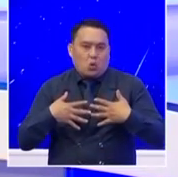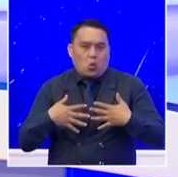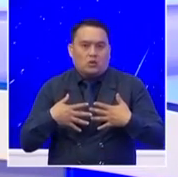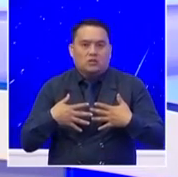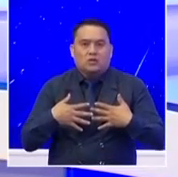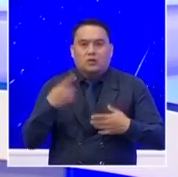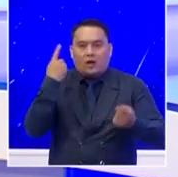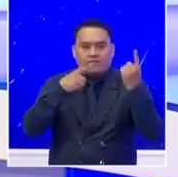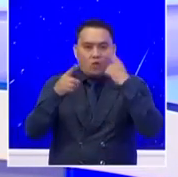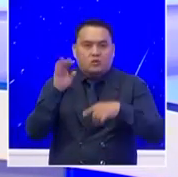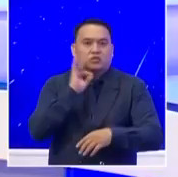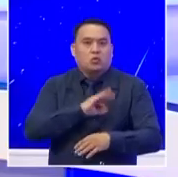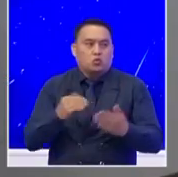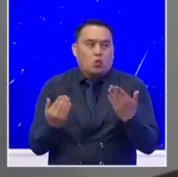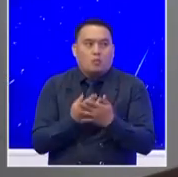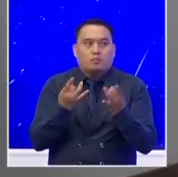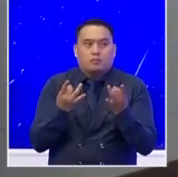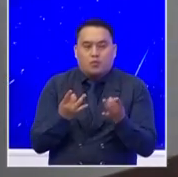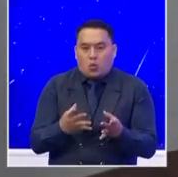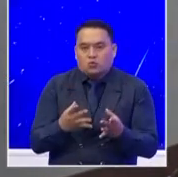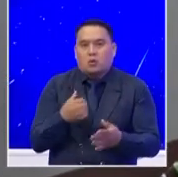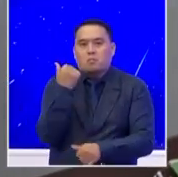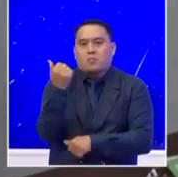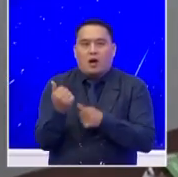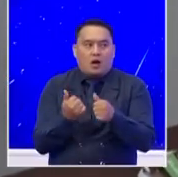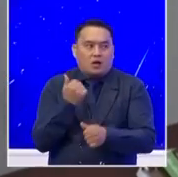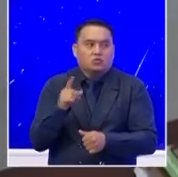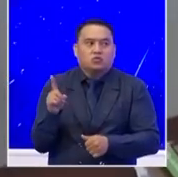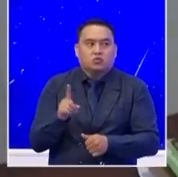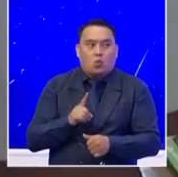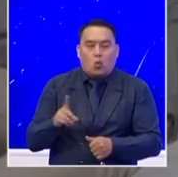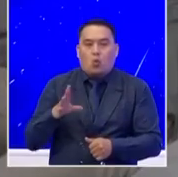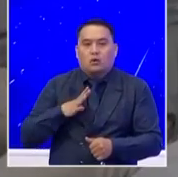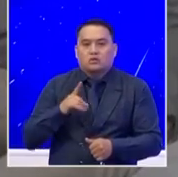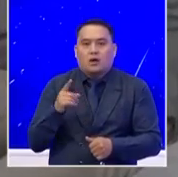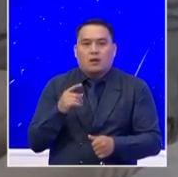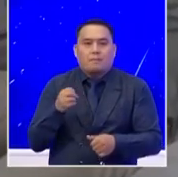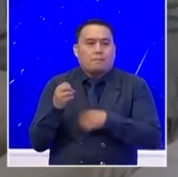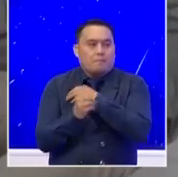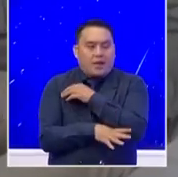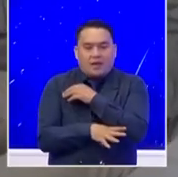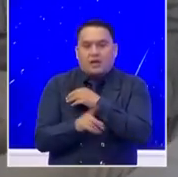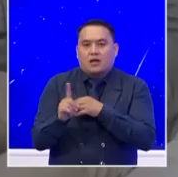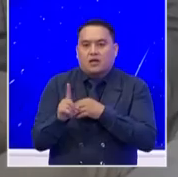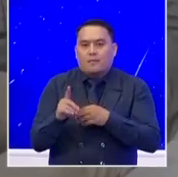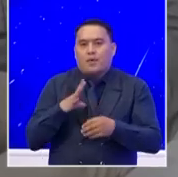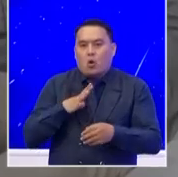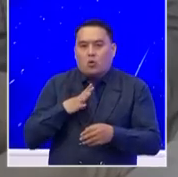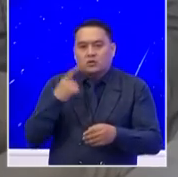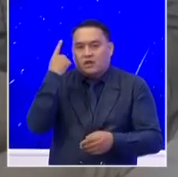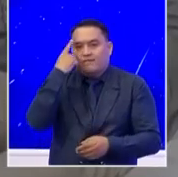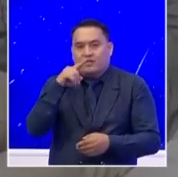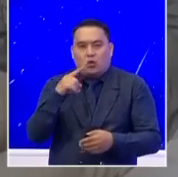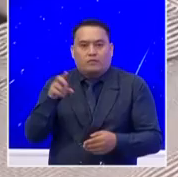своего творения он использовал самые простые подручные материалы. Но для одной из беднейших стран мира это без преувеличения